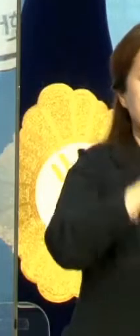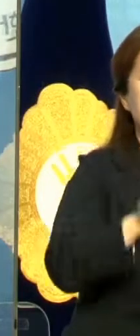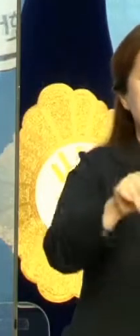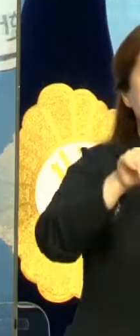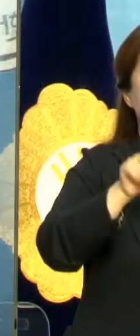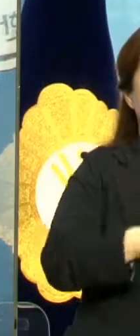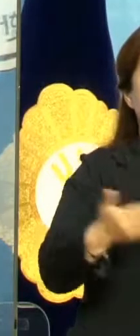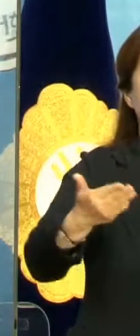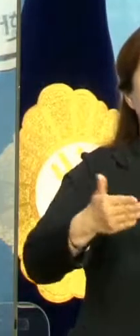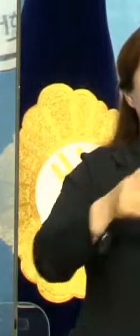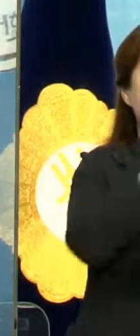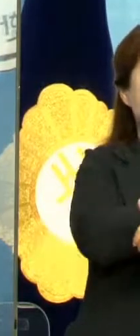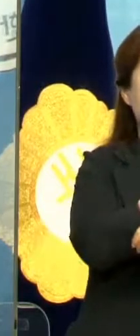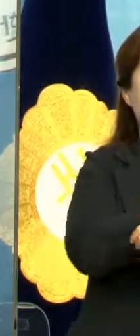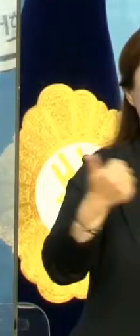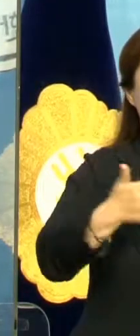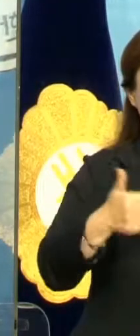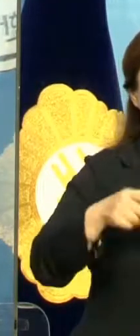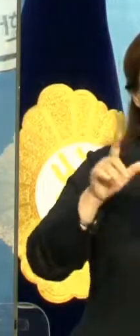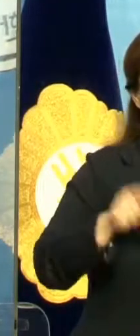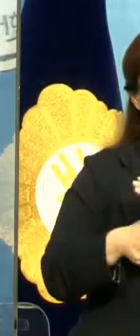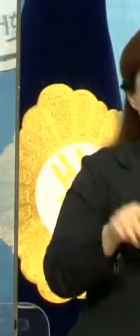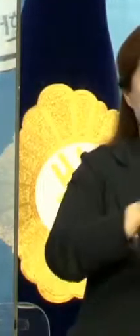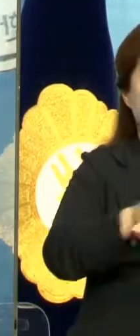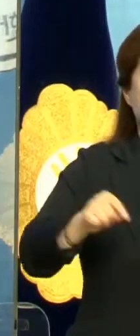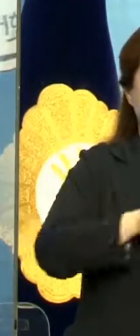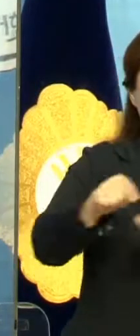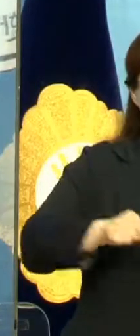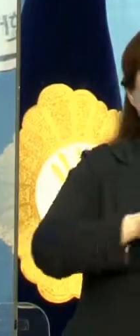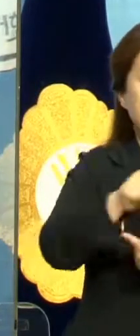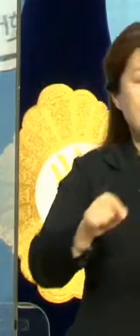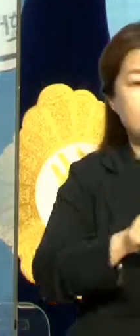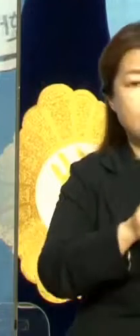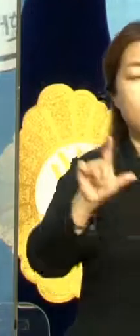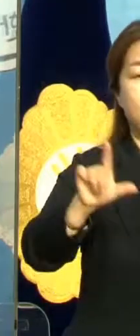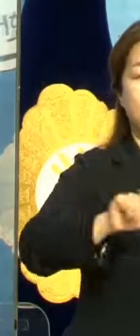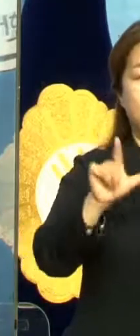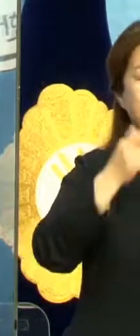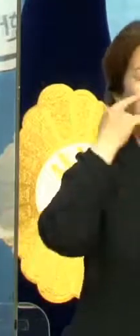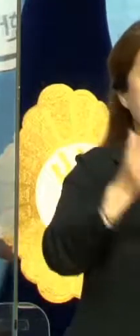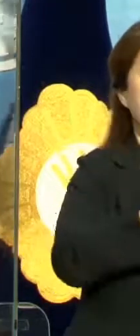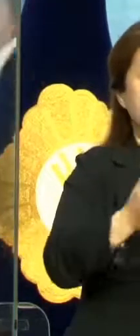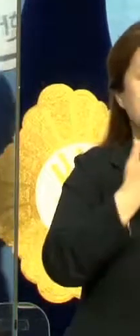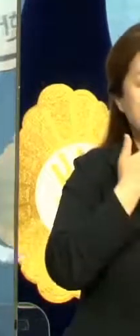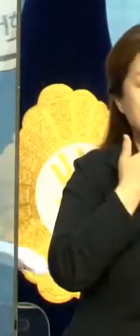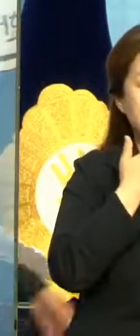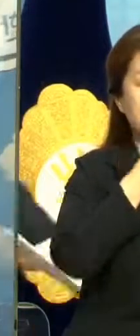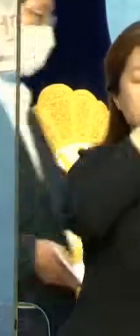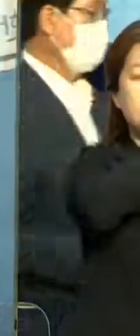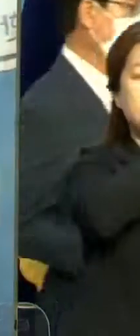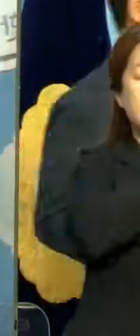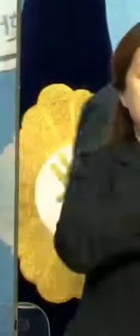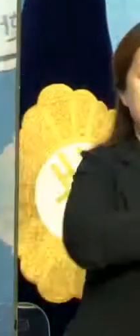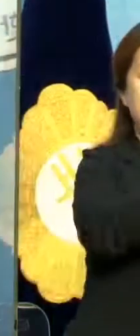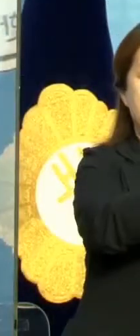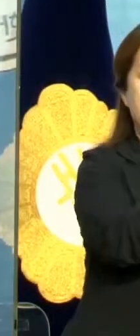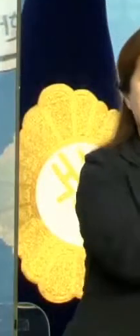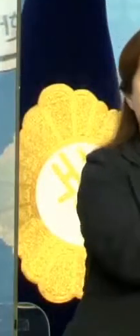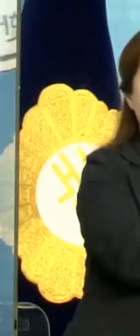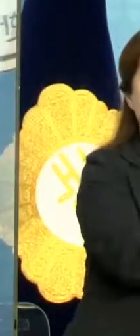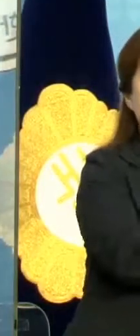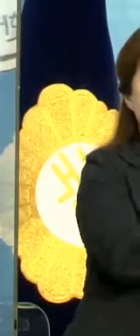사회 의사들이 포함된 이 사회가 제대로 된 경영 산다 경영상 판단 없이 경영진은 의도대로 합병 계약을